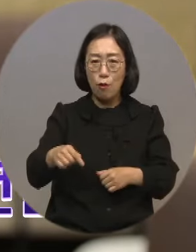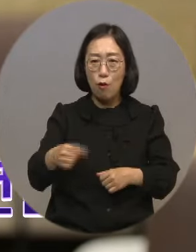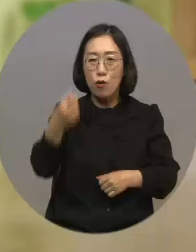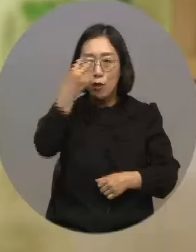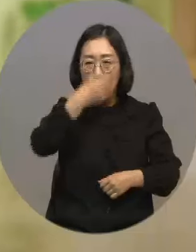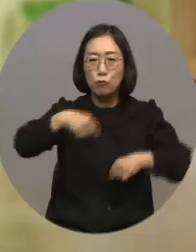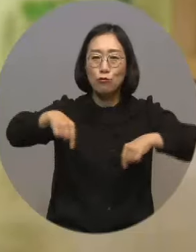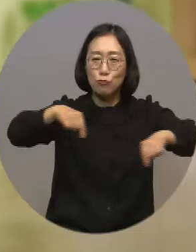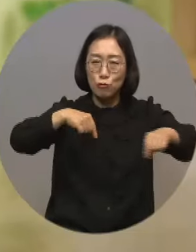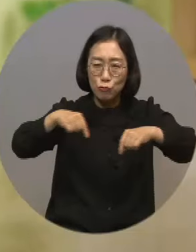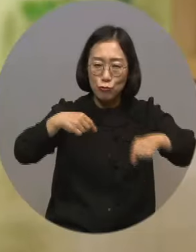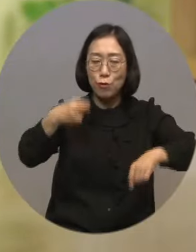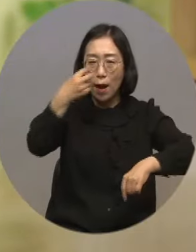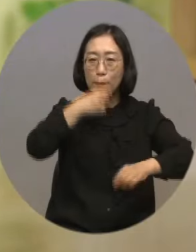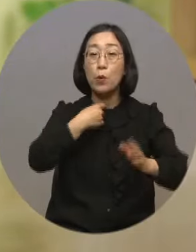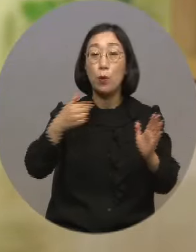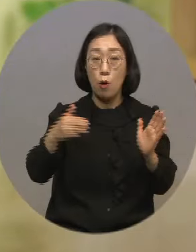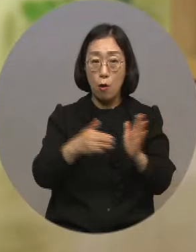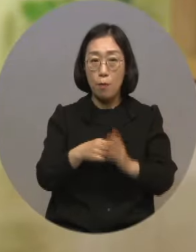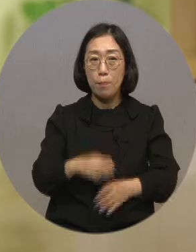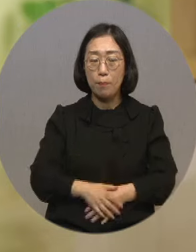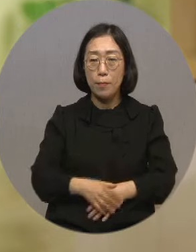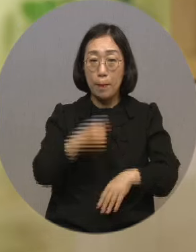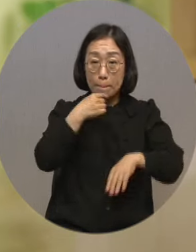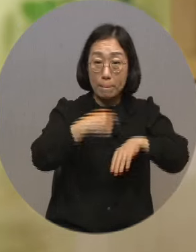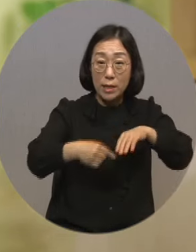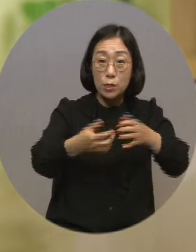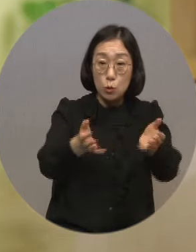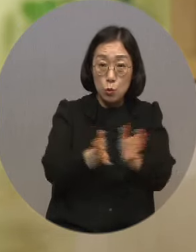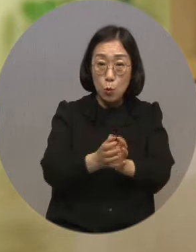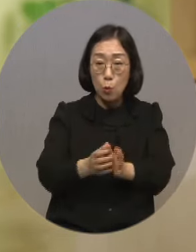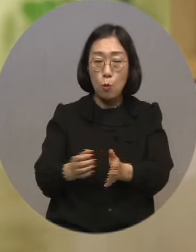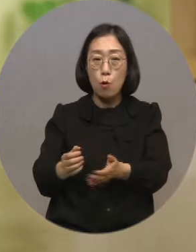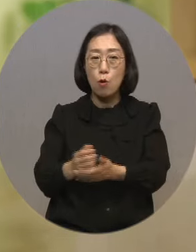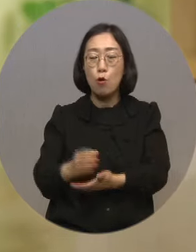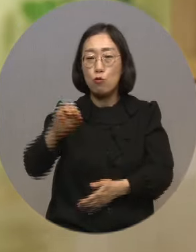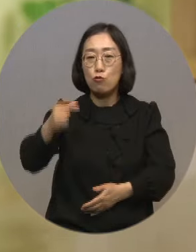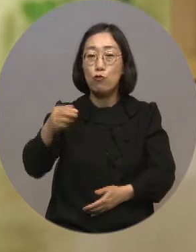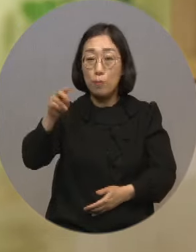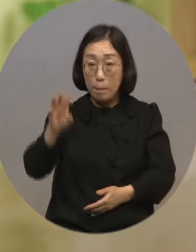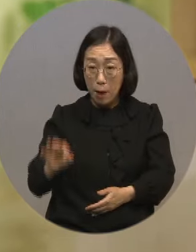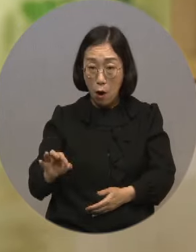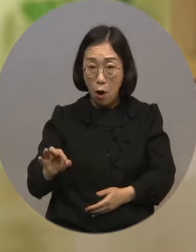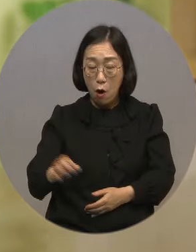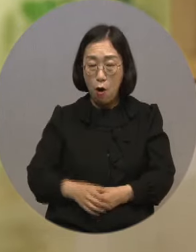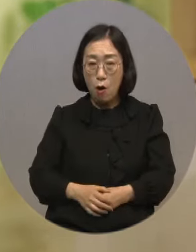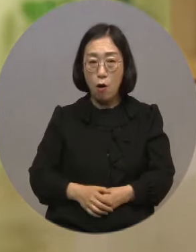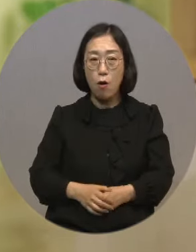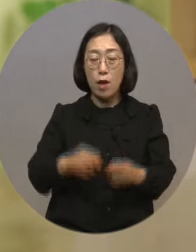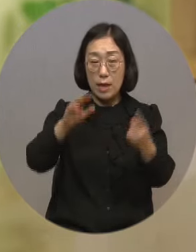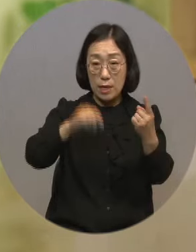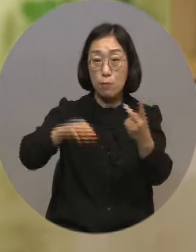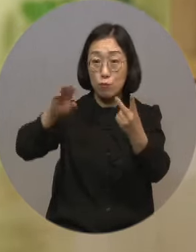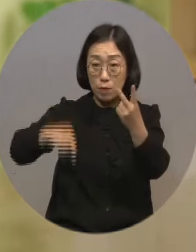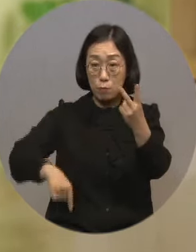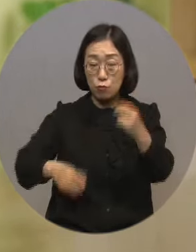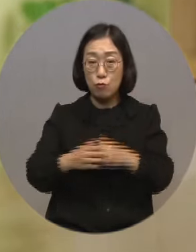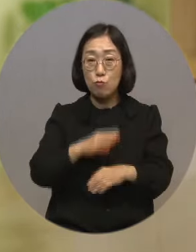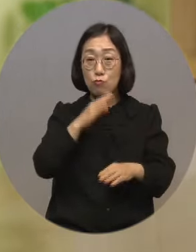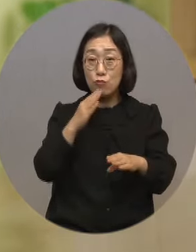했습니다. 민족과 운명 2부까지 나왔을 때예요. 민족과 운명이라는 거는 북한 영화